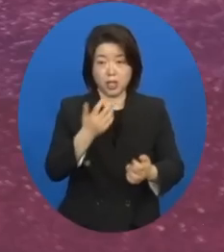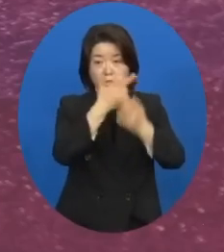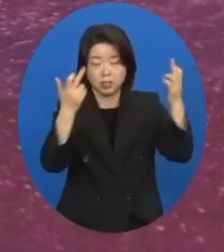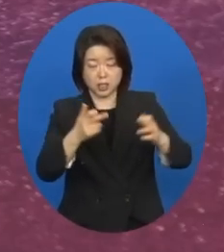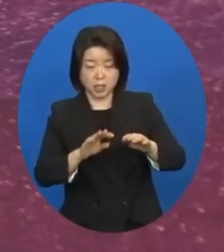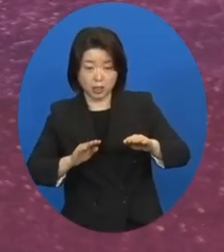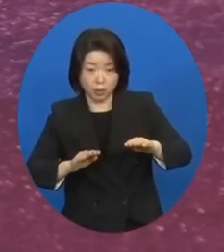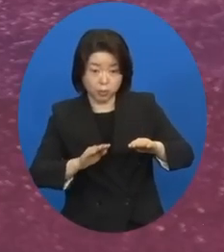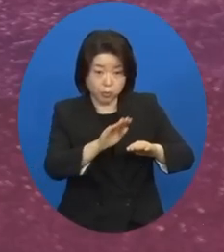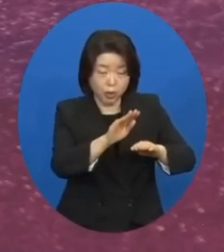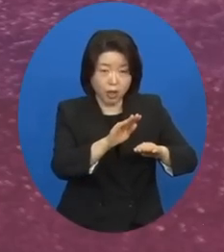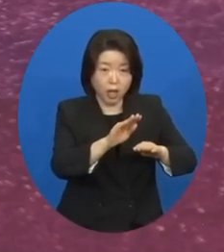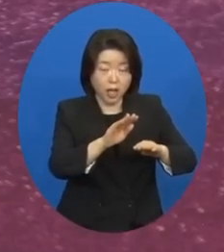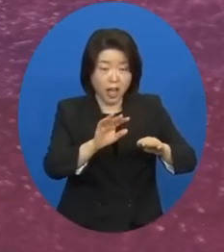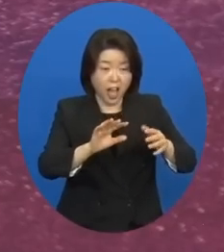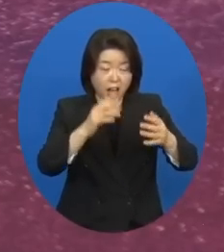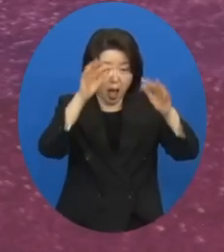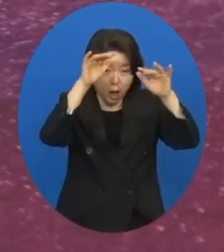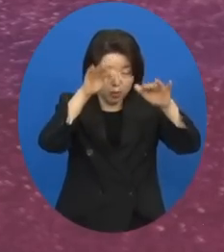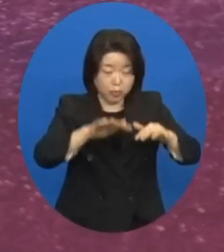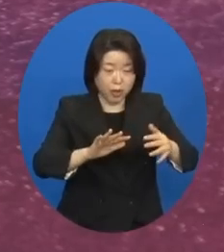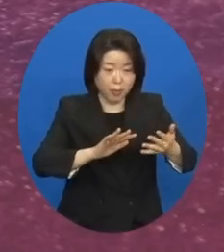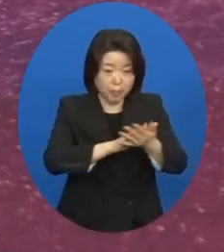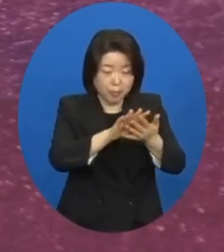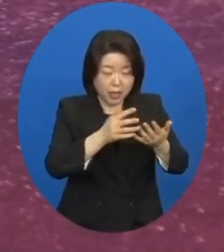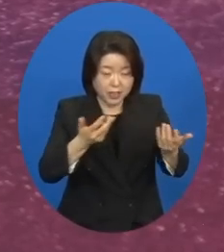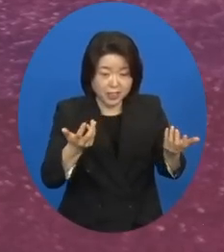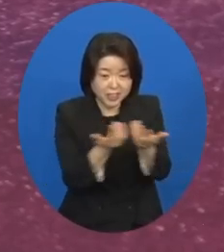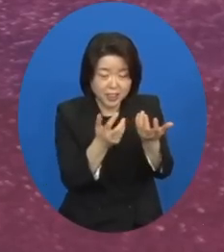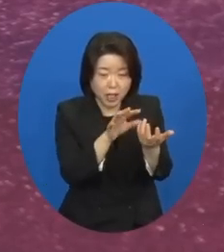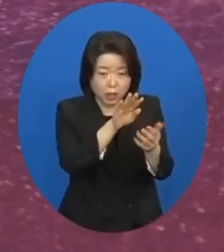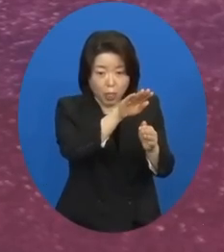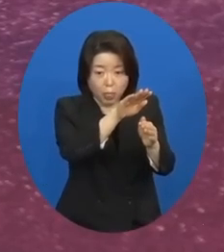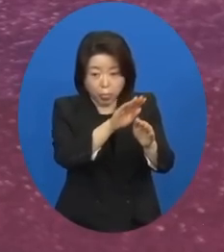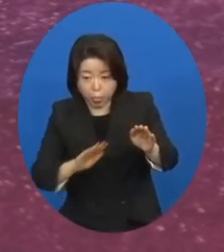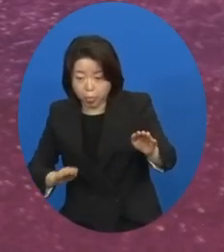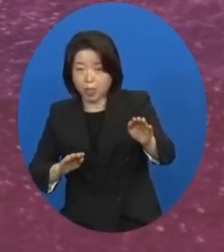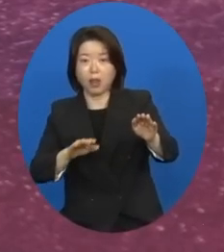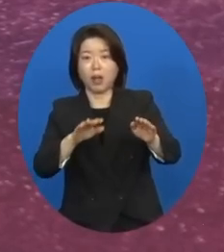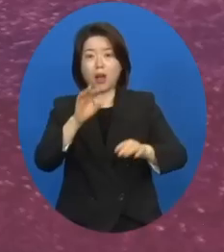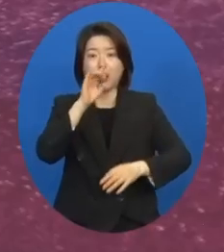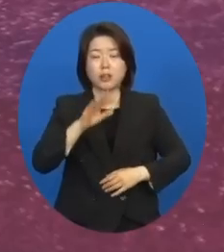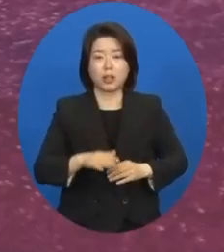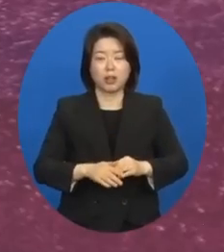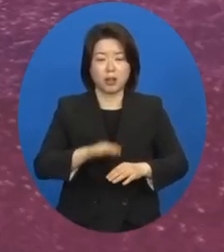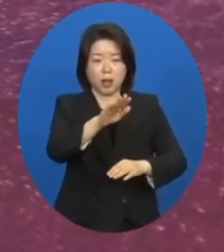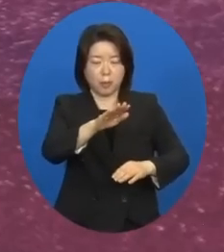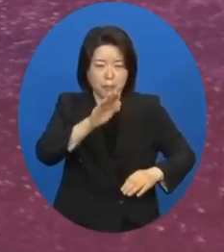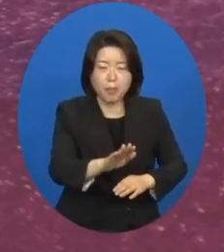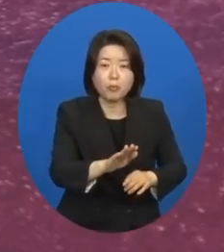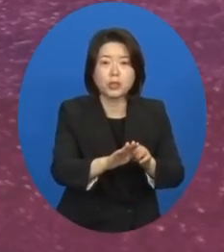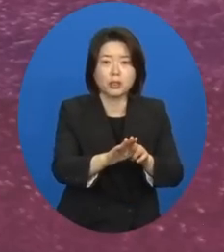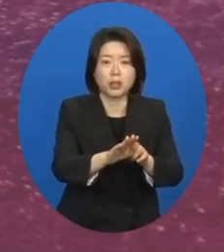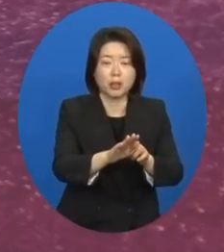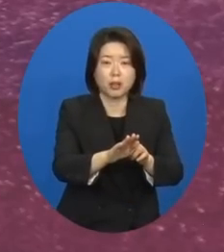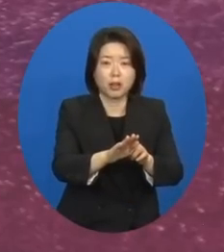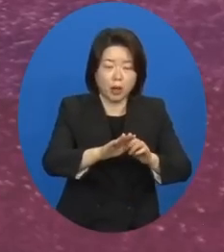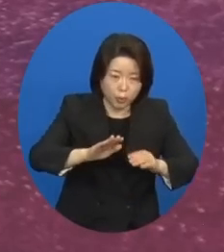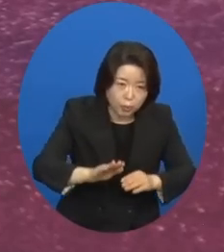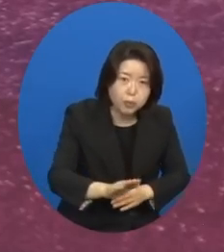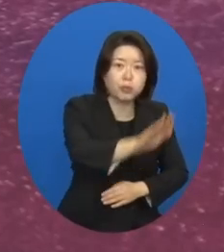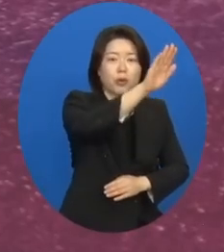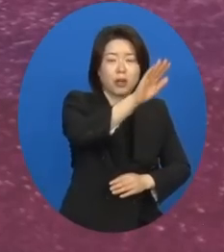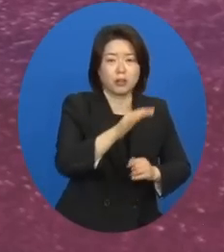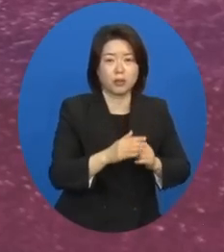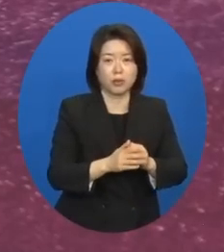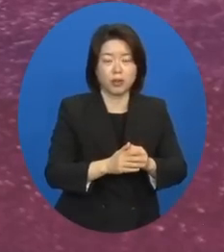미끄러지면 잠깐 세웠다가 출발을 해야 되는데 바로 출발하지 못하면 계속해서 밀리는 것입니다. 여러분, 빙판에 밀리는